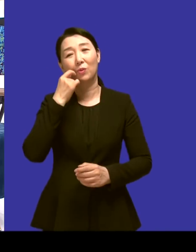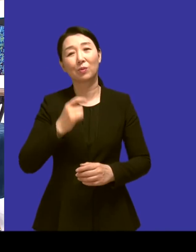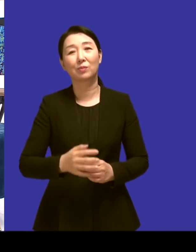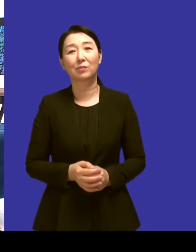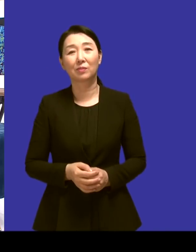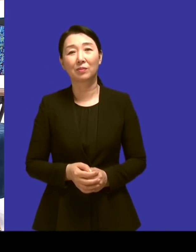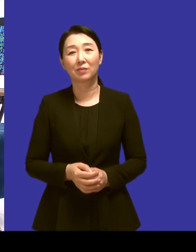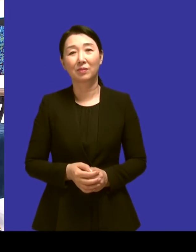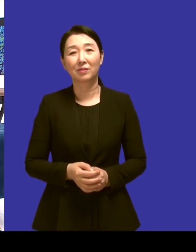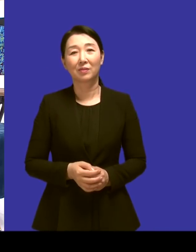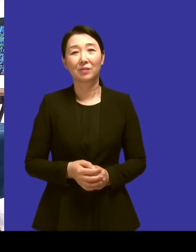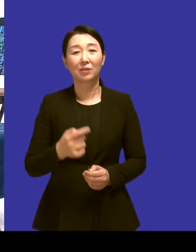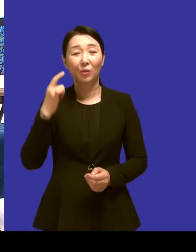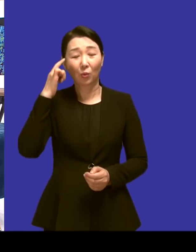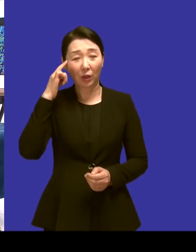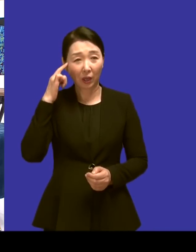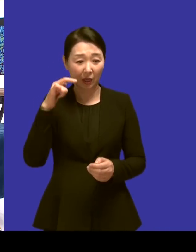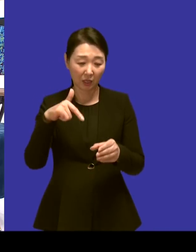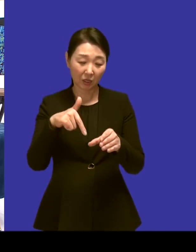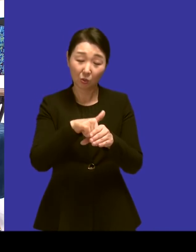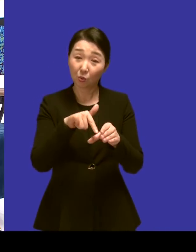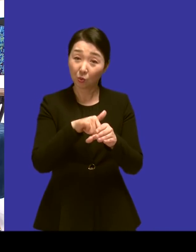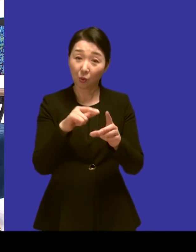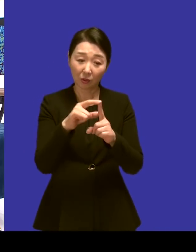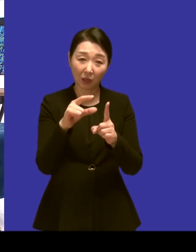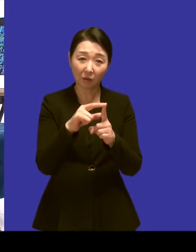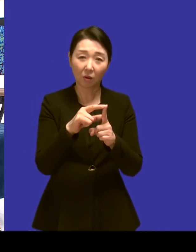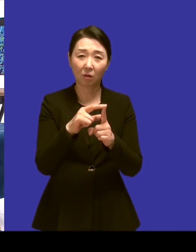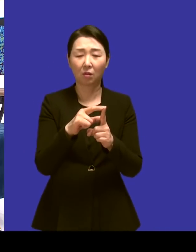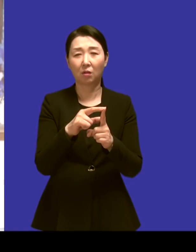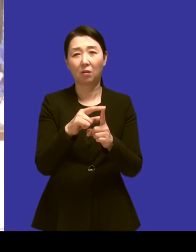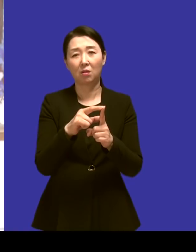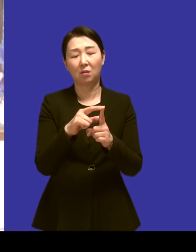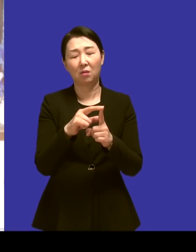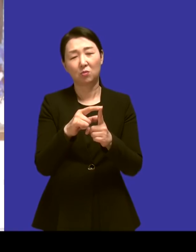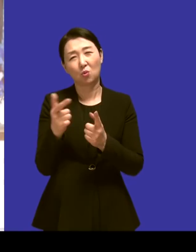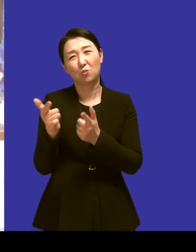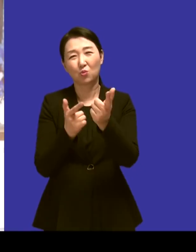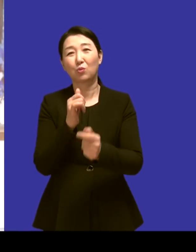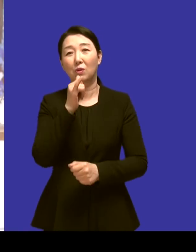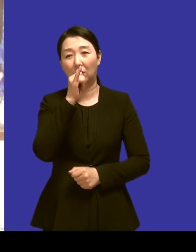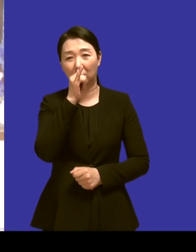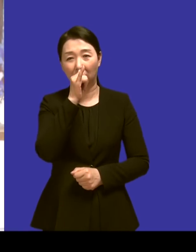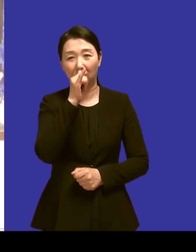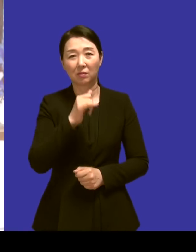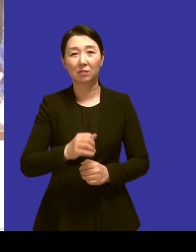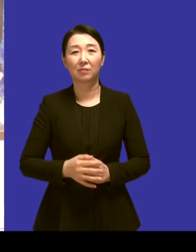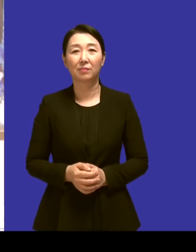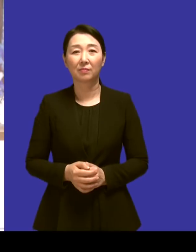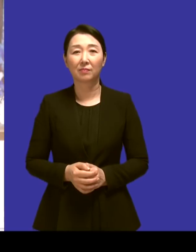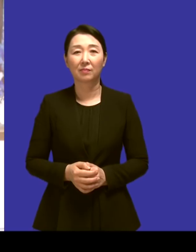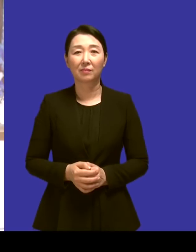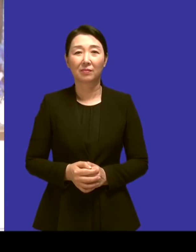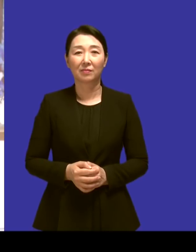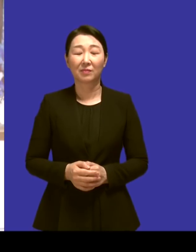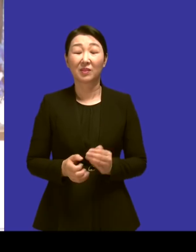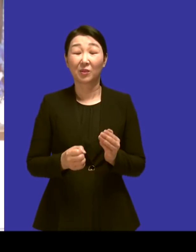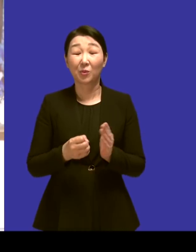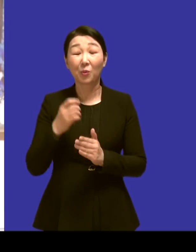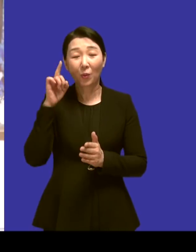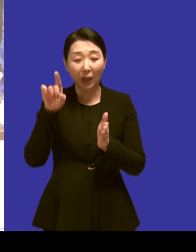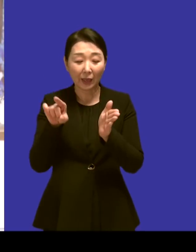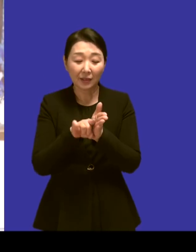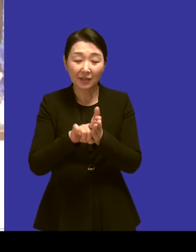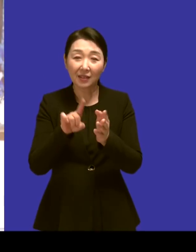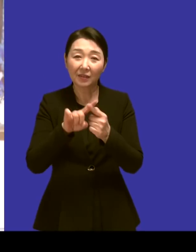너무 우리 기독교 용어적으로 너무 정제되어져서 이렇게 너무 어떤 그럴듯하게